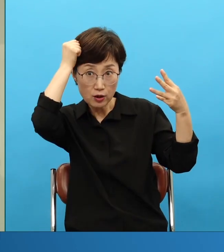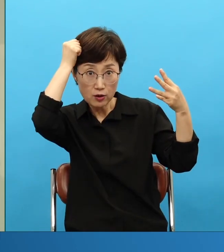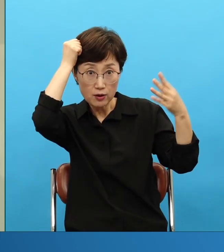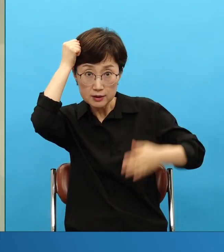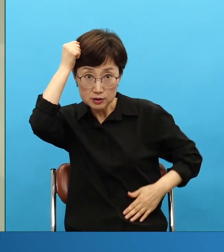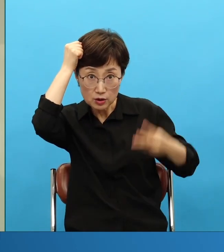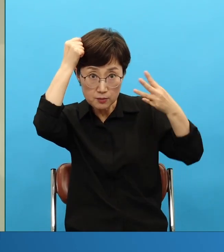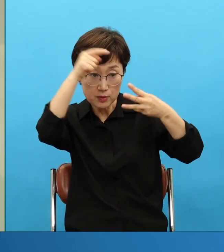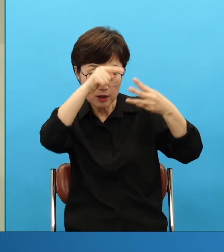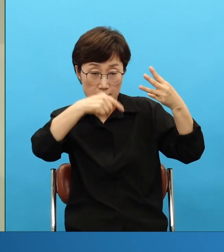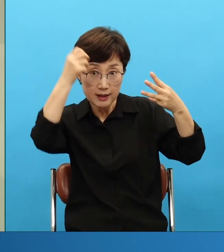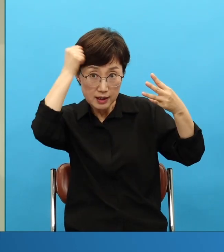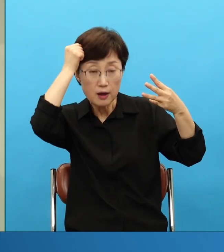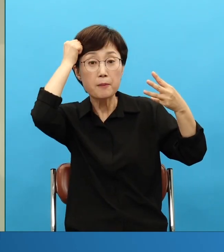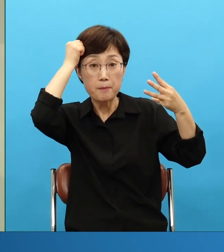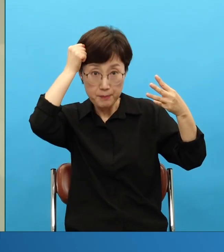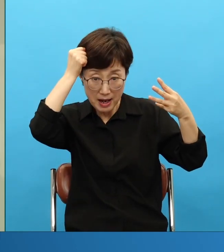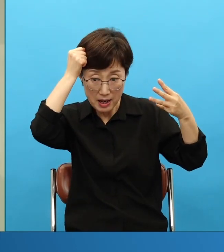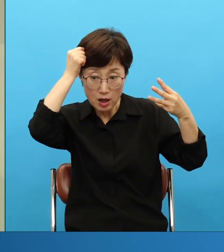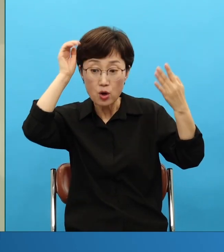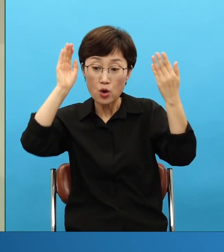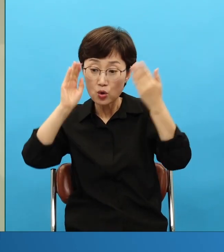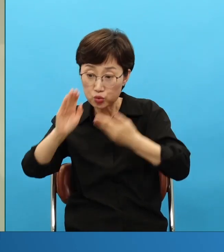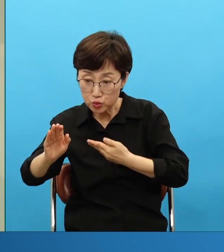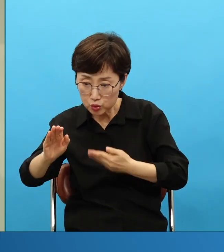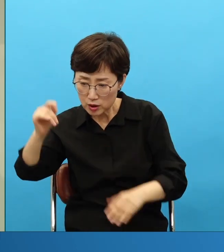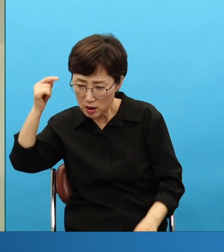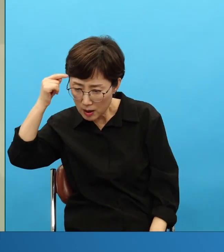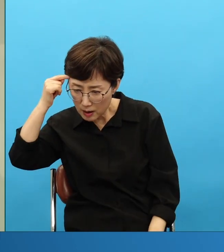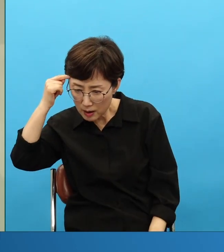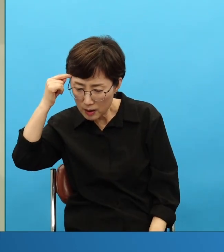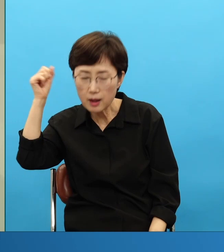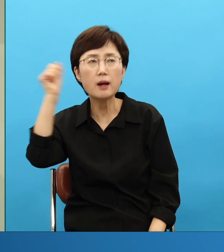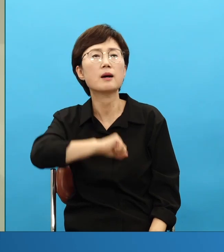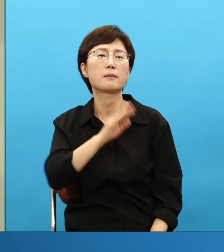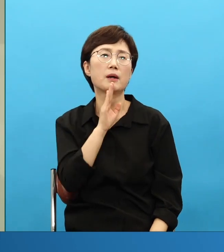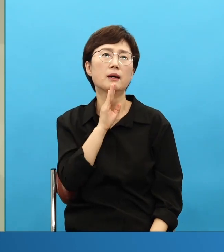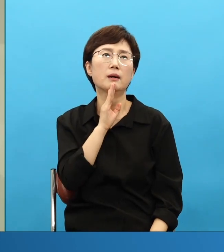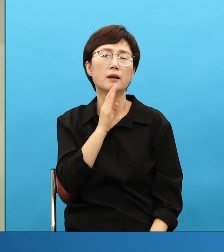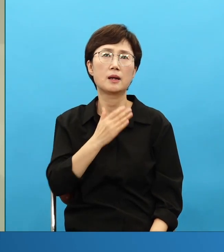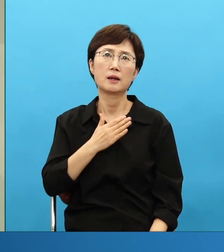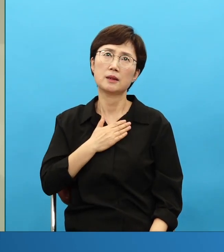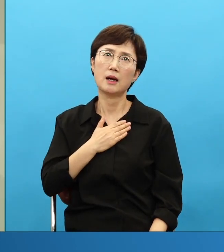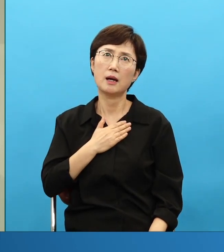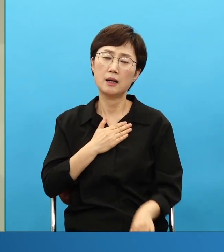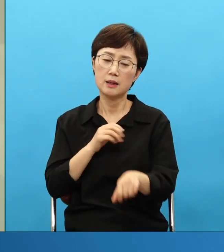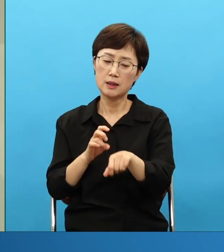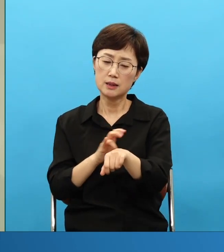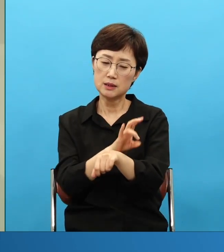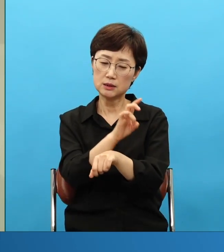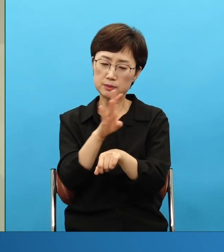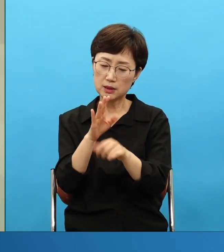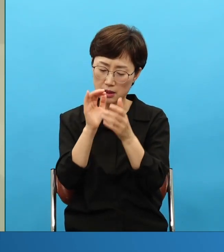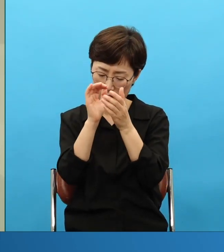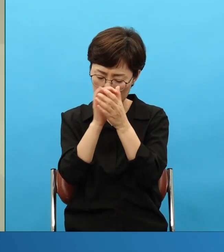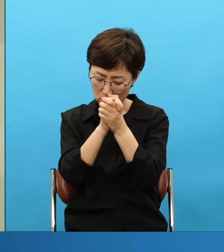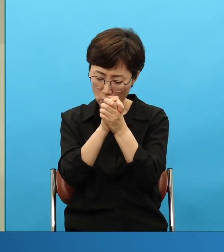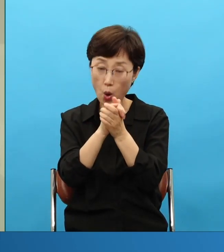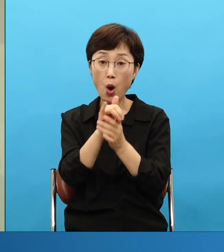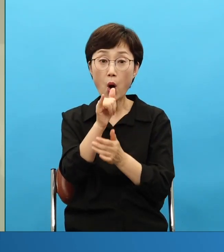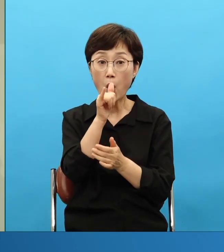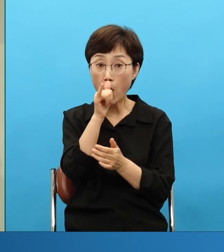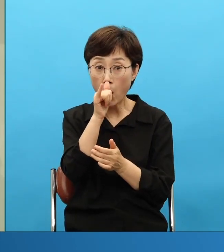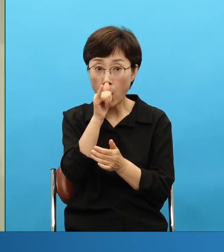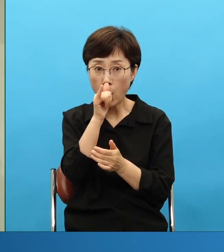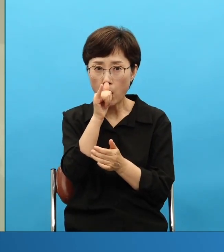기억하면요. 아무리 꿈이다 미래 소용없어. 24 하는 데는 못 말려요. If you keep that in mind, and remember, no